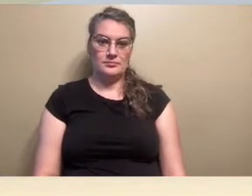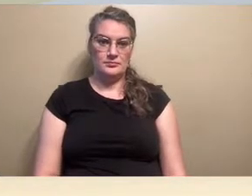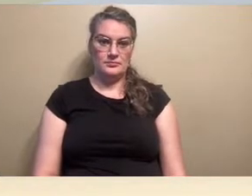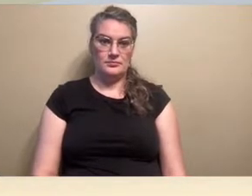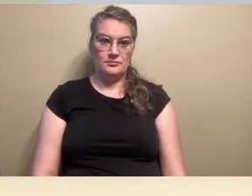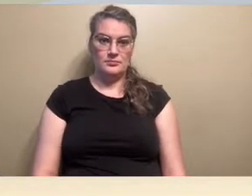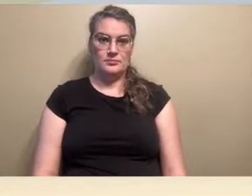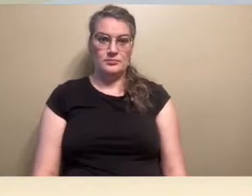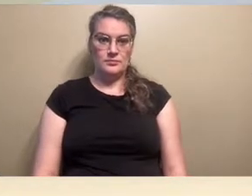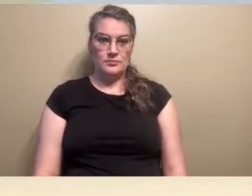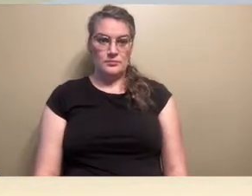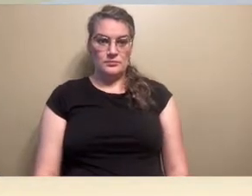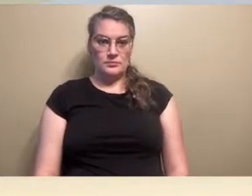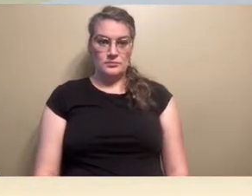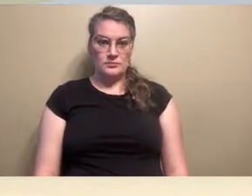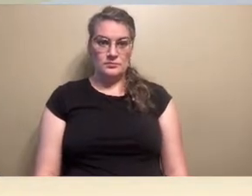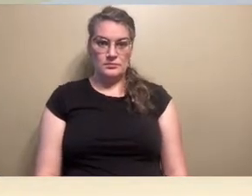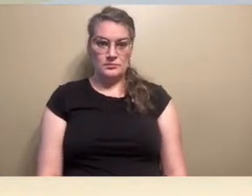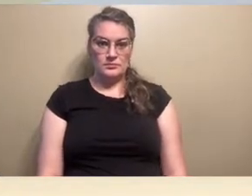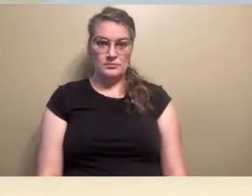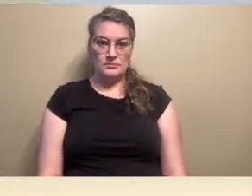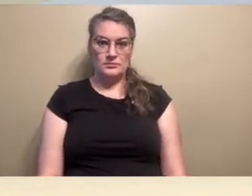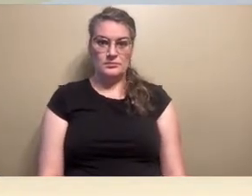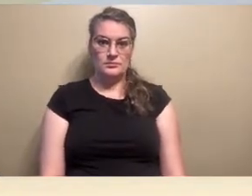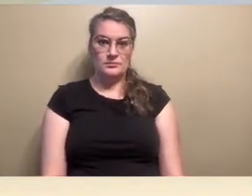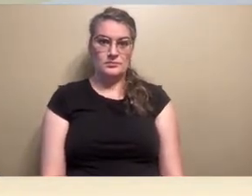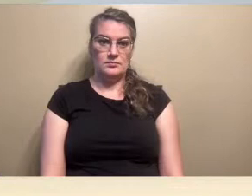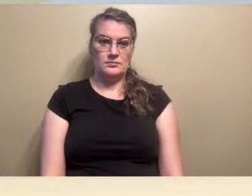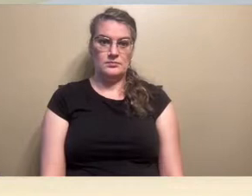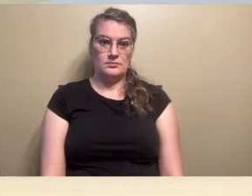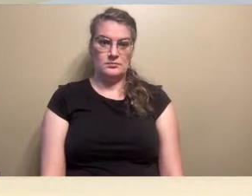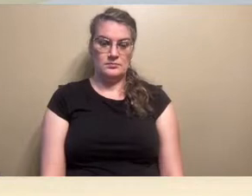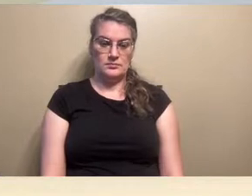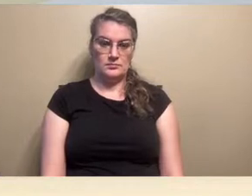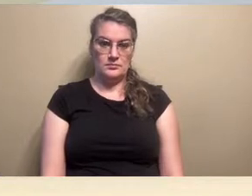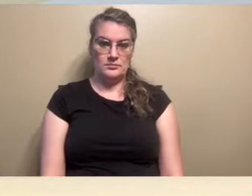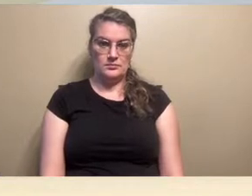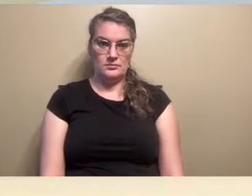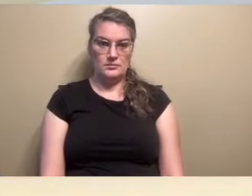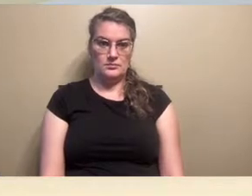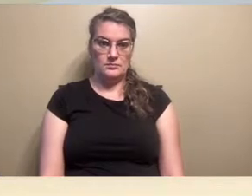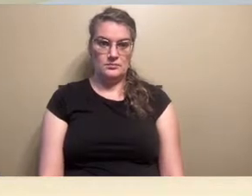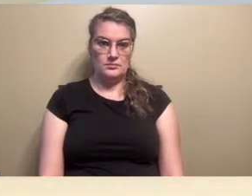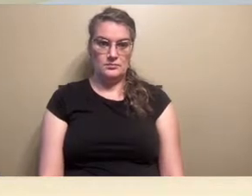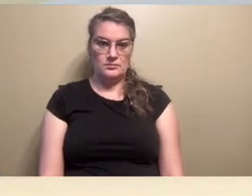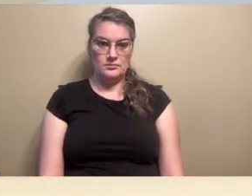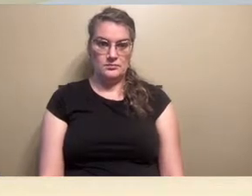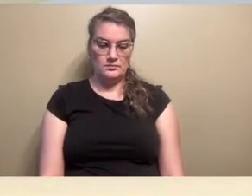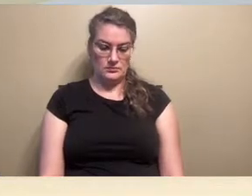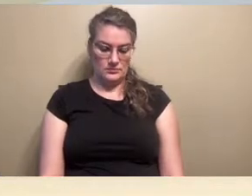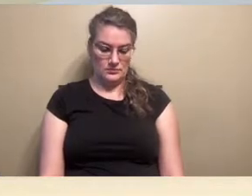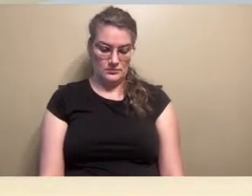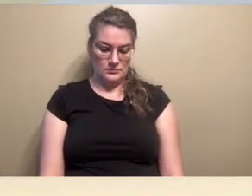Alors, je sais qu'il y a des discussions au Québec avec les passeports vaccinaux. À ce moment,